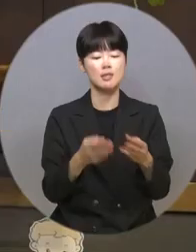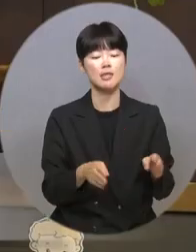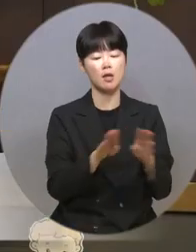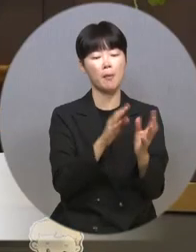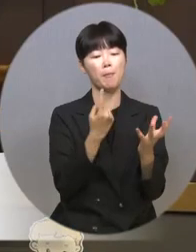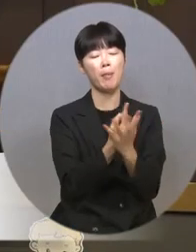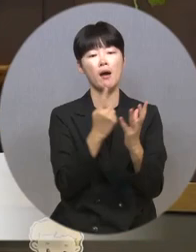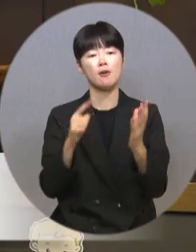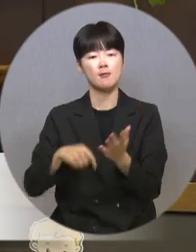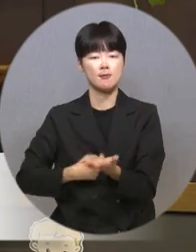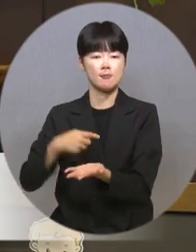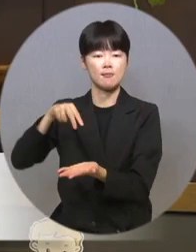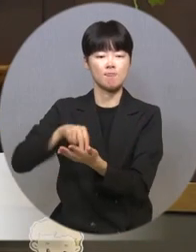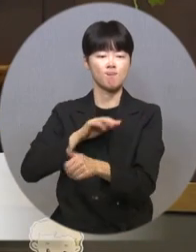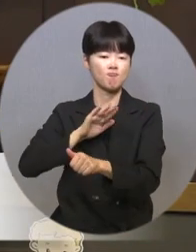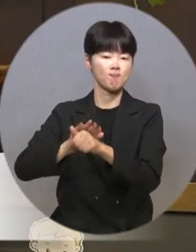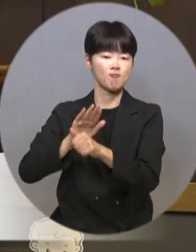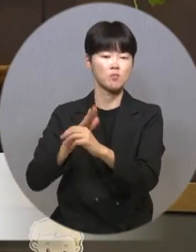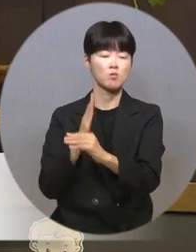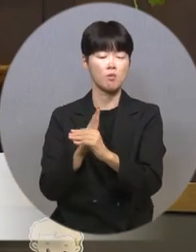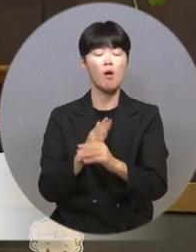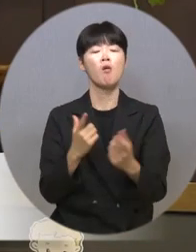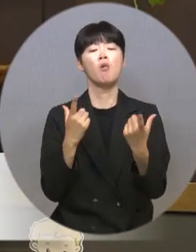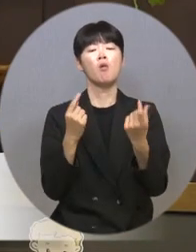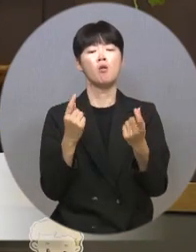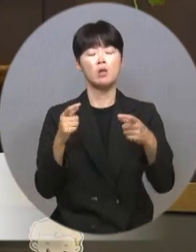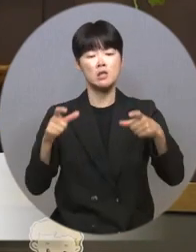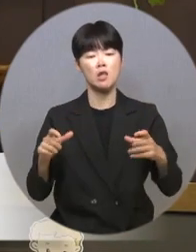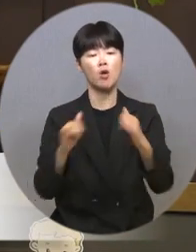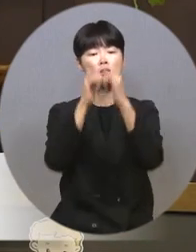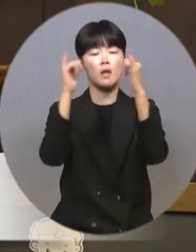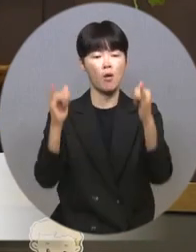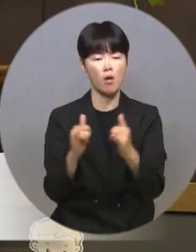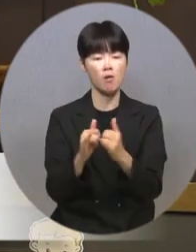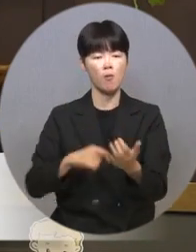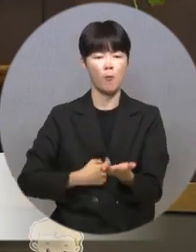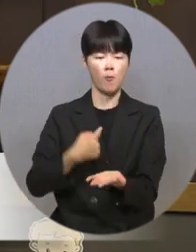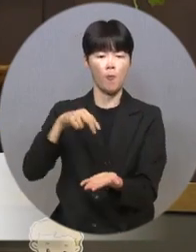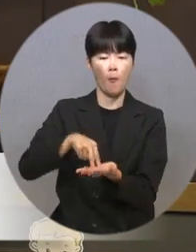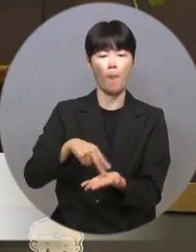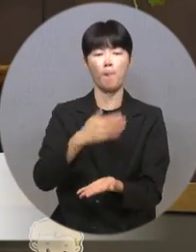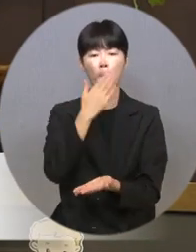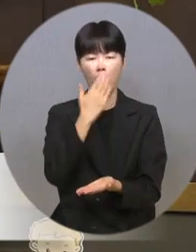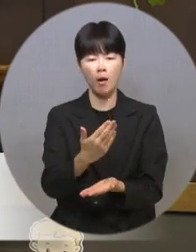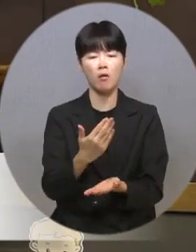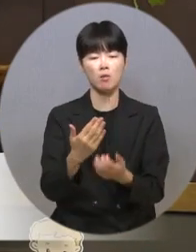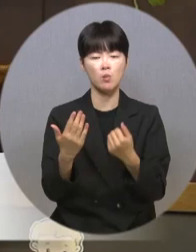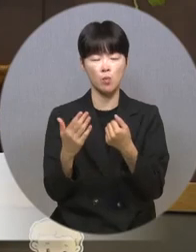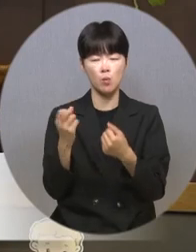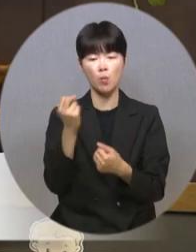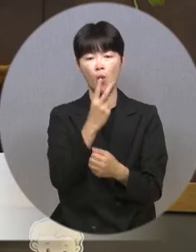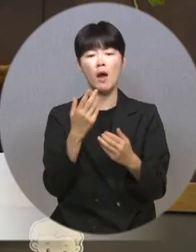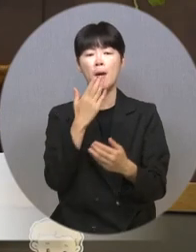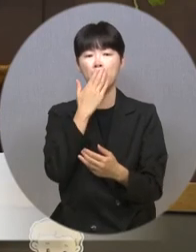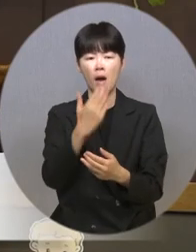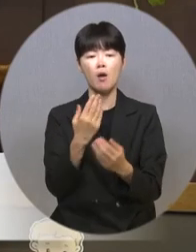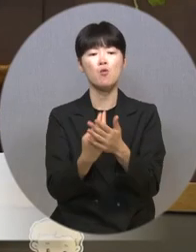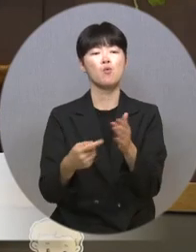있습니다. 지역사회 삶이 다 가능하다는 것이고 또 가능할 수 있는 지원체계를 만들어야 되고 이런